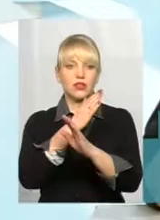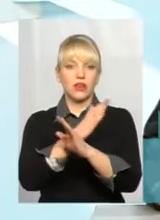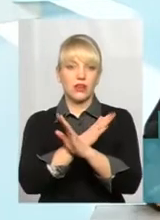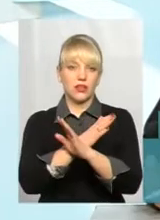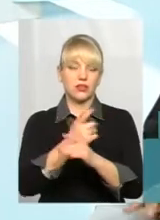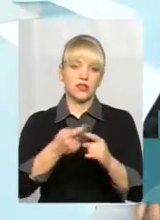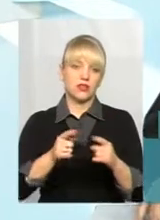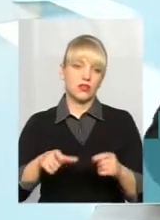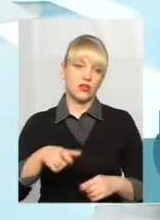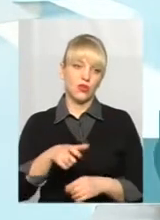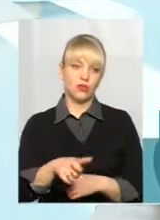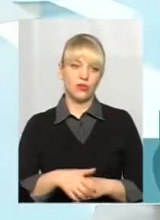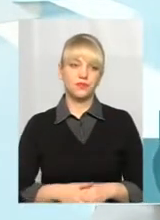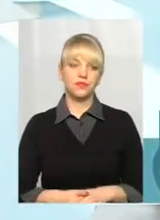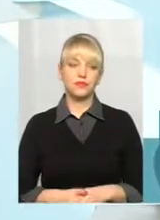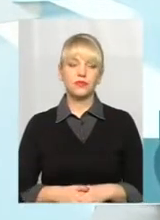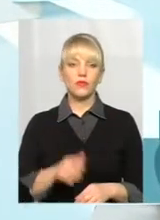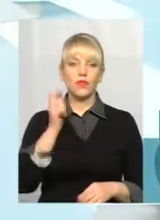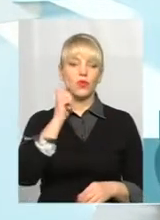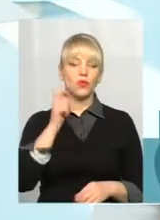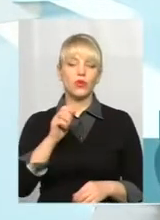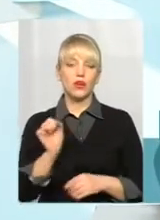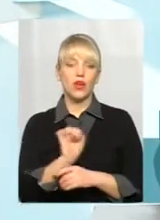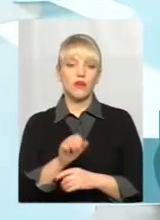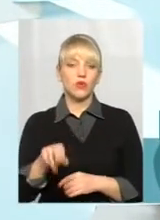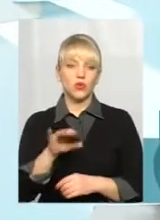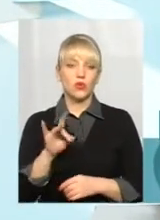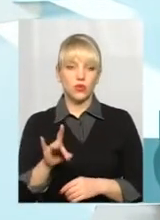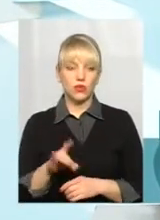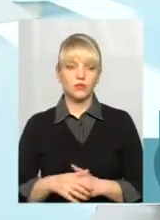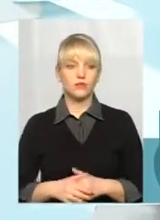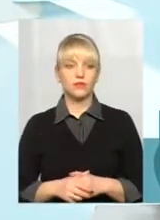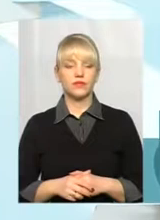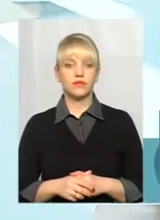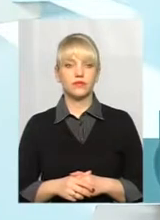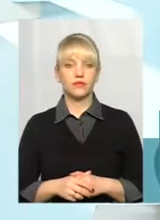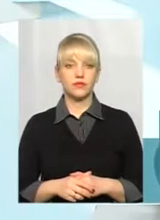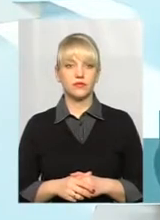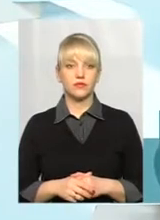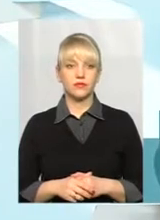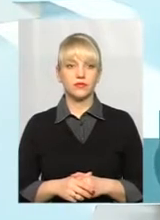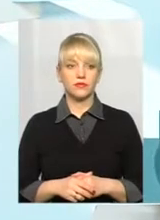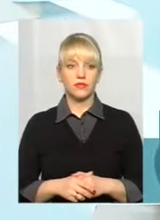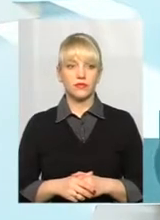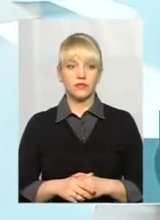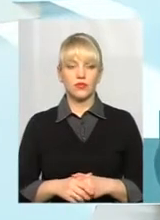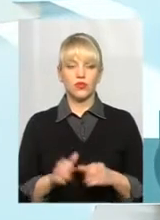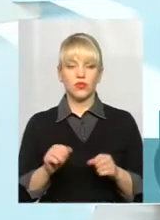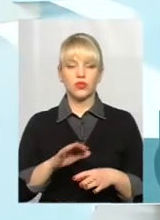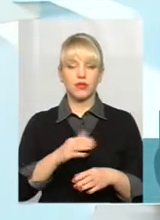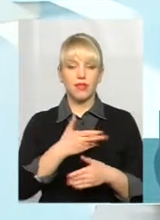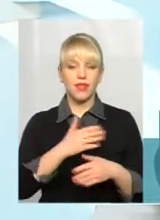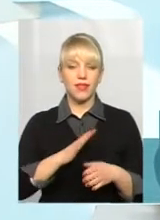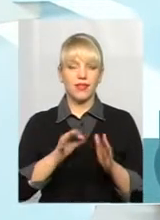дороги. Недооцінюють Украавтодор, напевно, і власні шляхові структури, напевно, недооцінюють